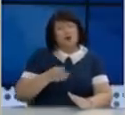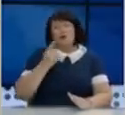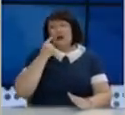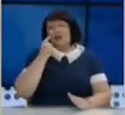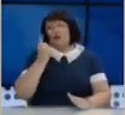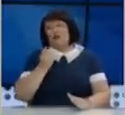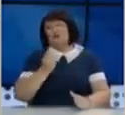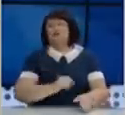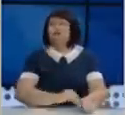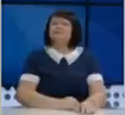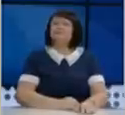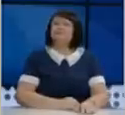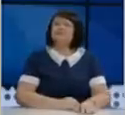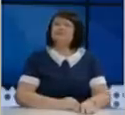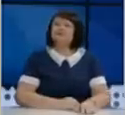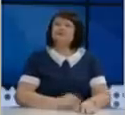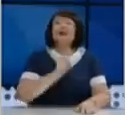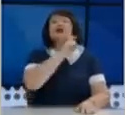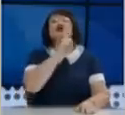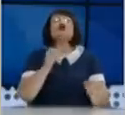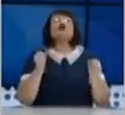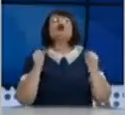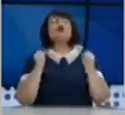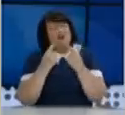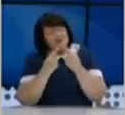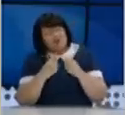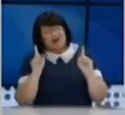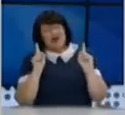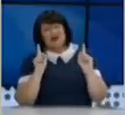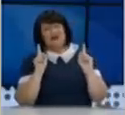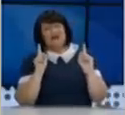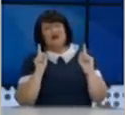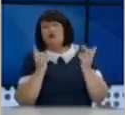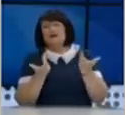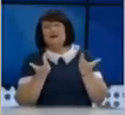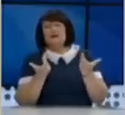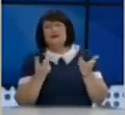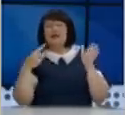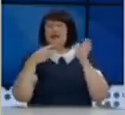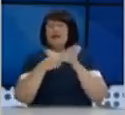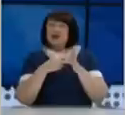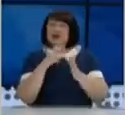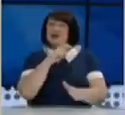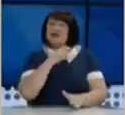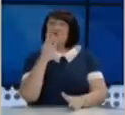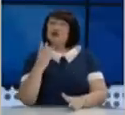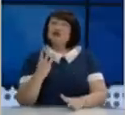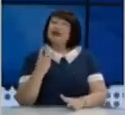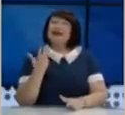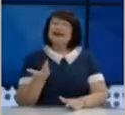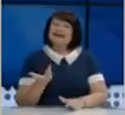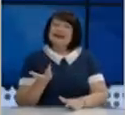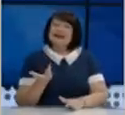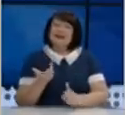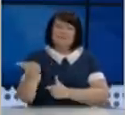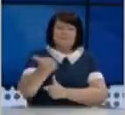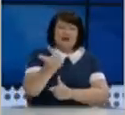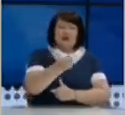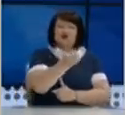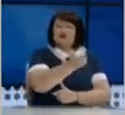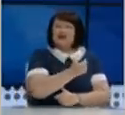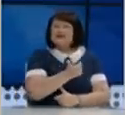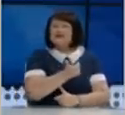ακολουθήσουμε. Ζούμε το παράδοξο, αγαπητοί συνάδελφοι, ότι το 2023 οι πυροσβέστες